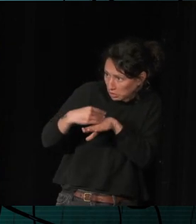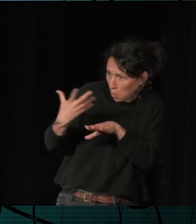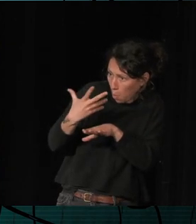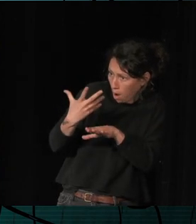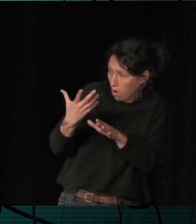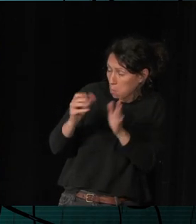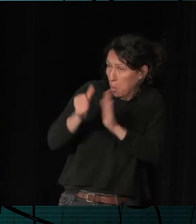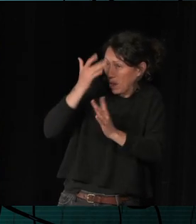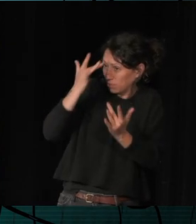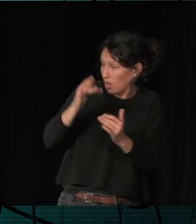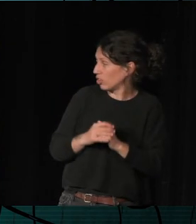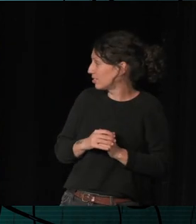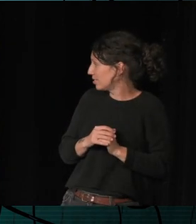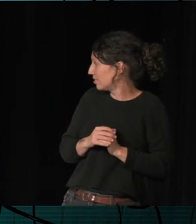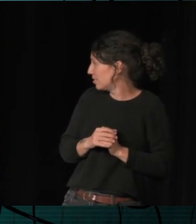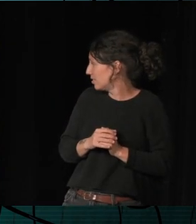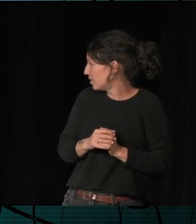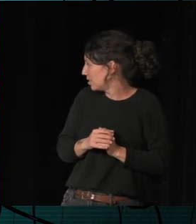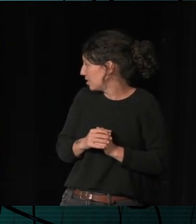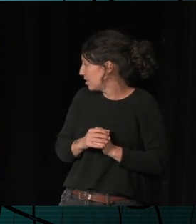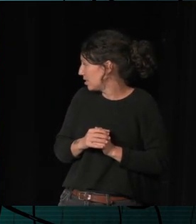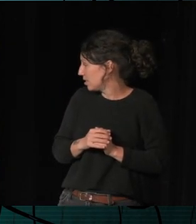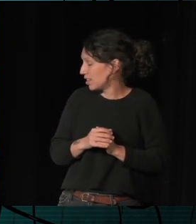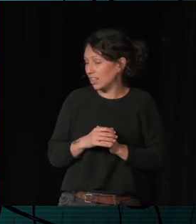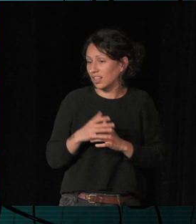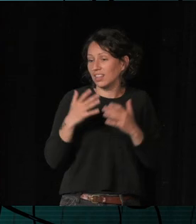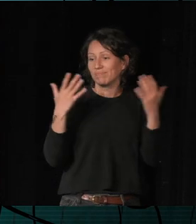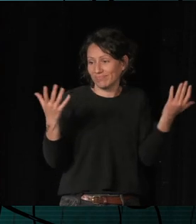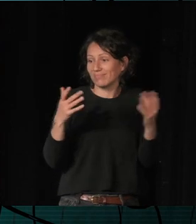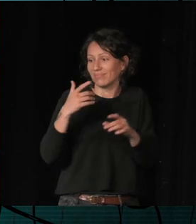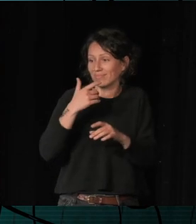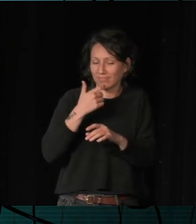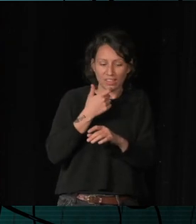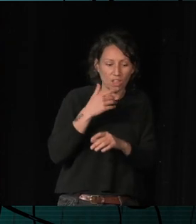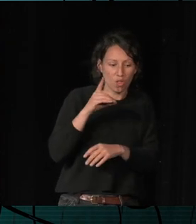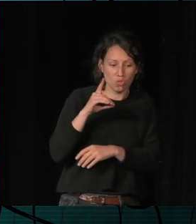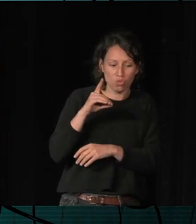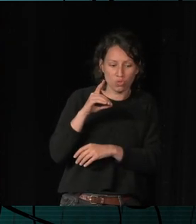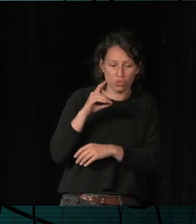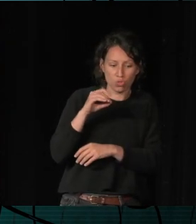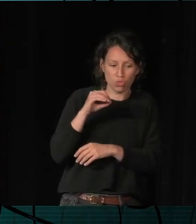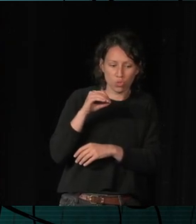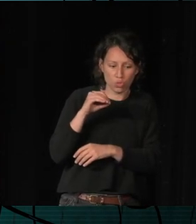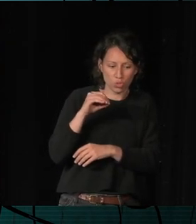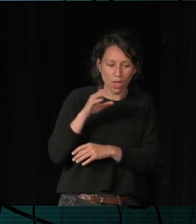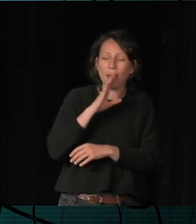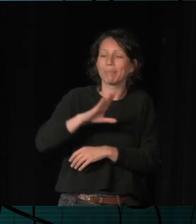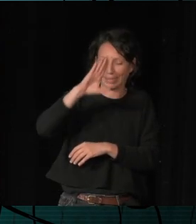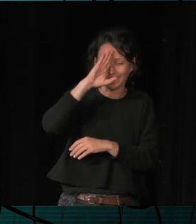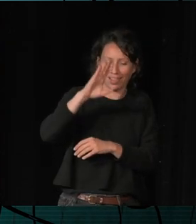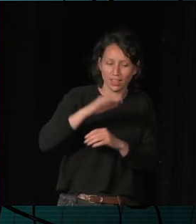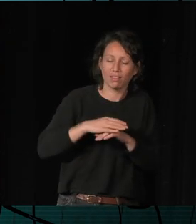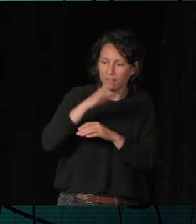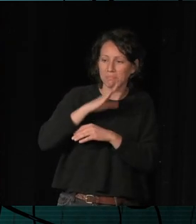première expérience. 3, 2... Première expérience, j'en reviens au Midnight Sins d'Octavie Navarro, juste parce qu'il y a ce trick quand même, c'est que c'est des jeux snack, certains font 20